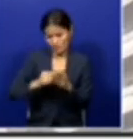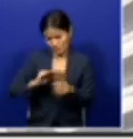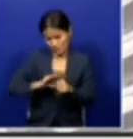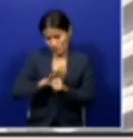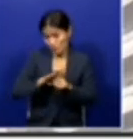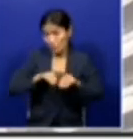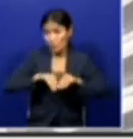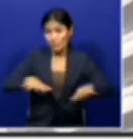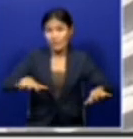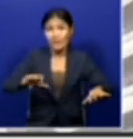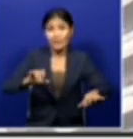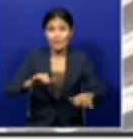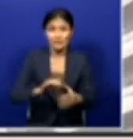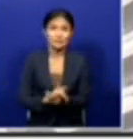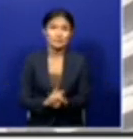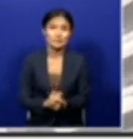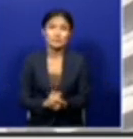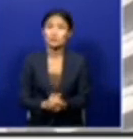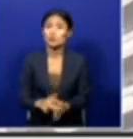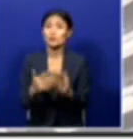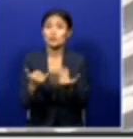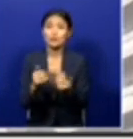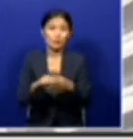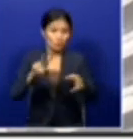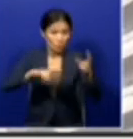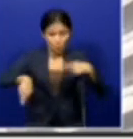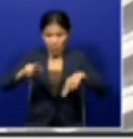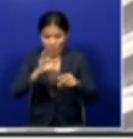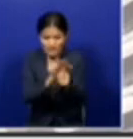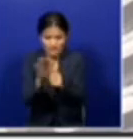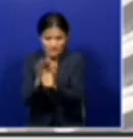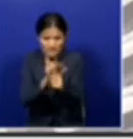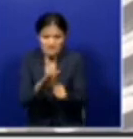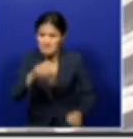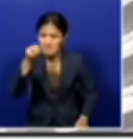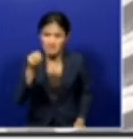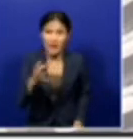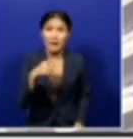ที่ดูแลพี่น้องประชาชนมากที่สุดนั่นคืออะไรทราบไหมครับท่านประธาน